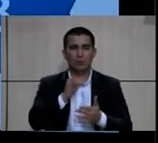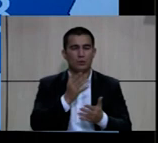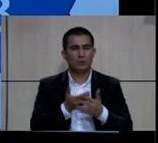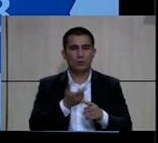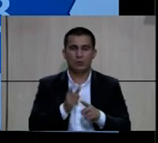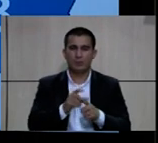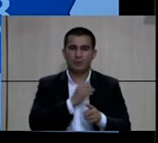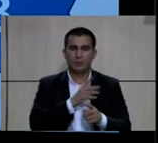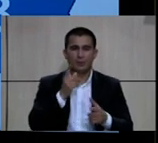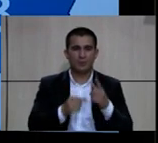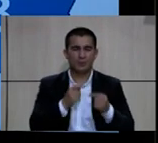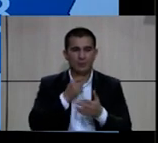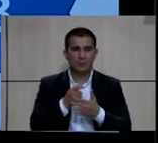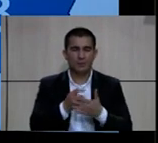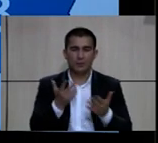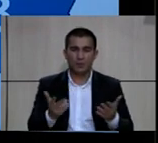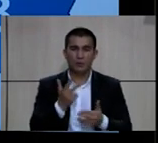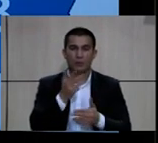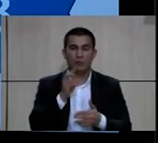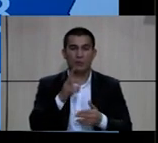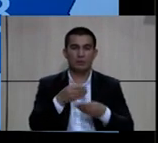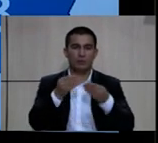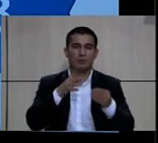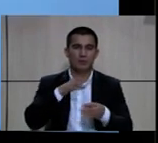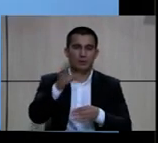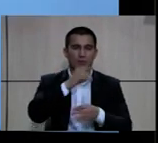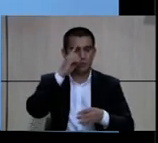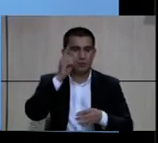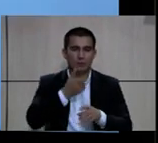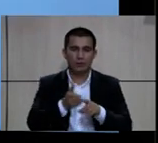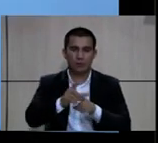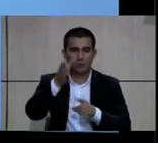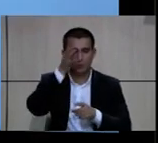Demak, siz 3 balni qo'lga kiritdingiz.